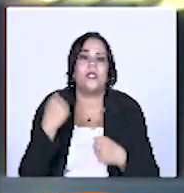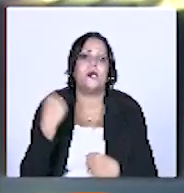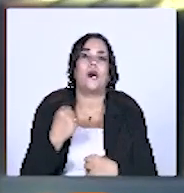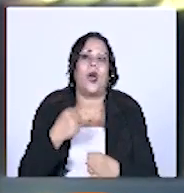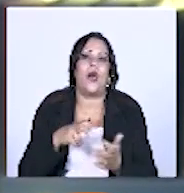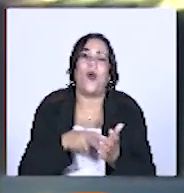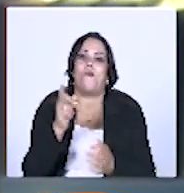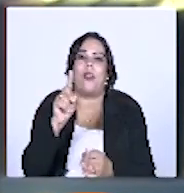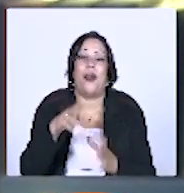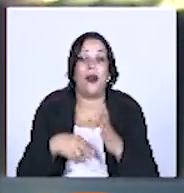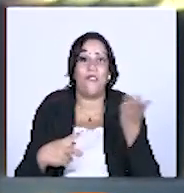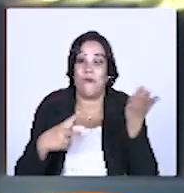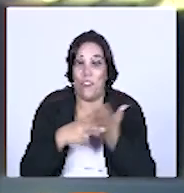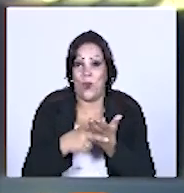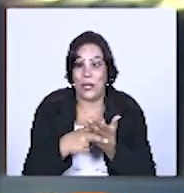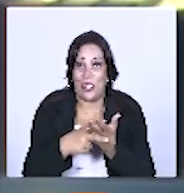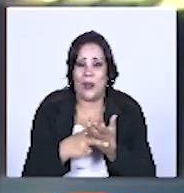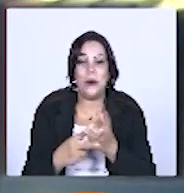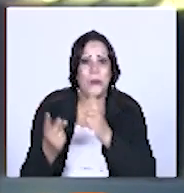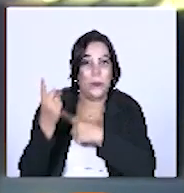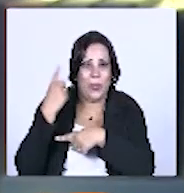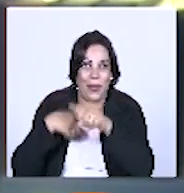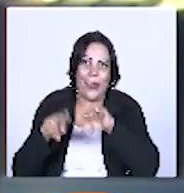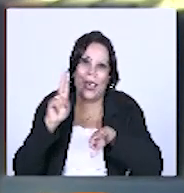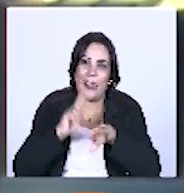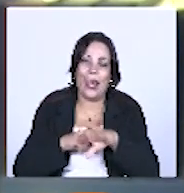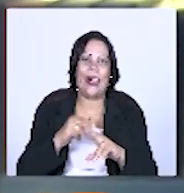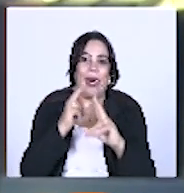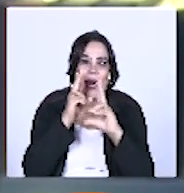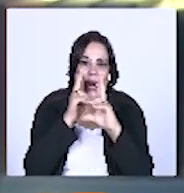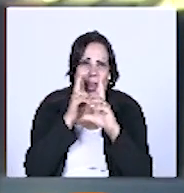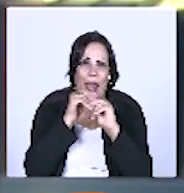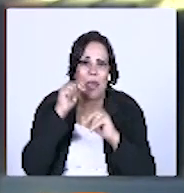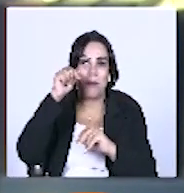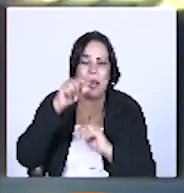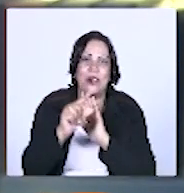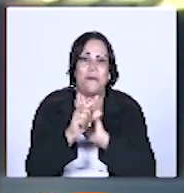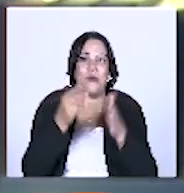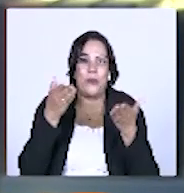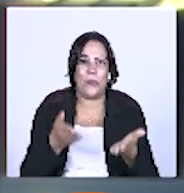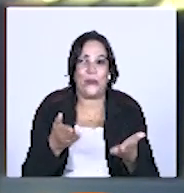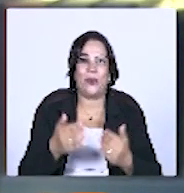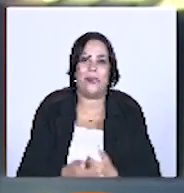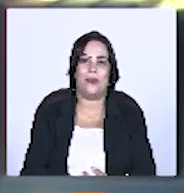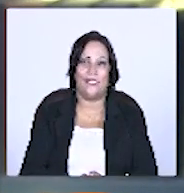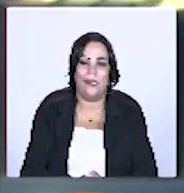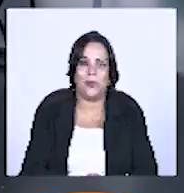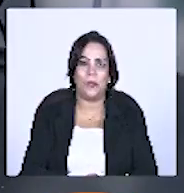الخوف نخرج لفاصل ونعود لمقوله هذه الحلقه